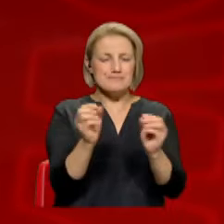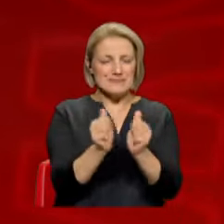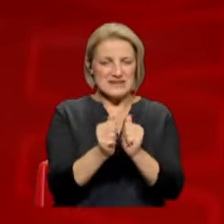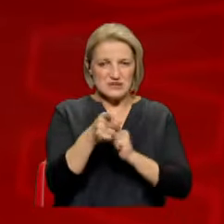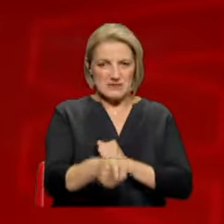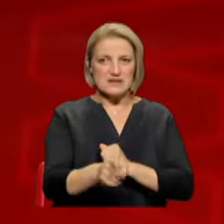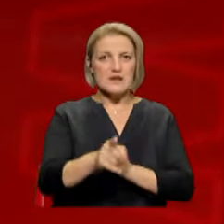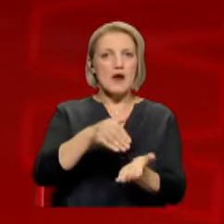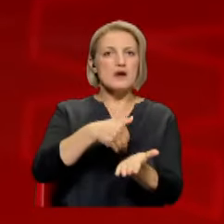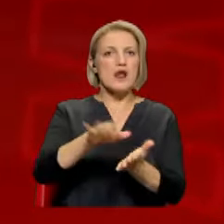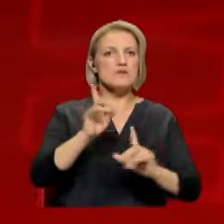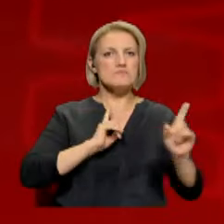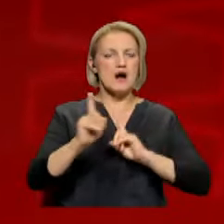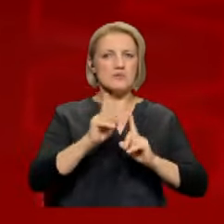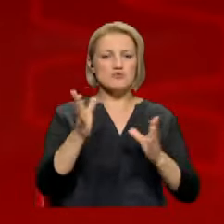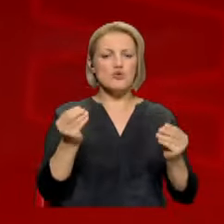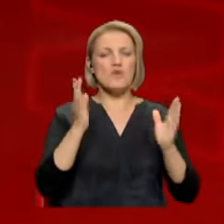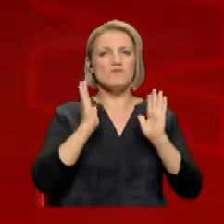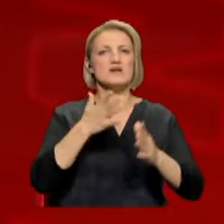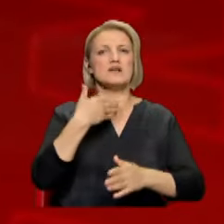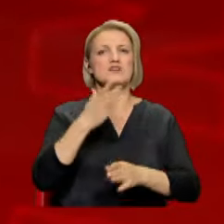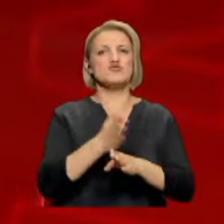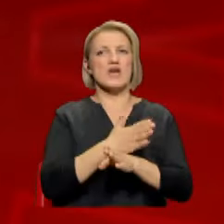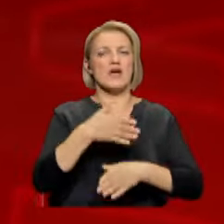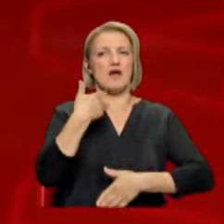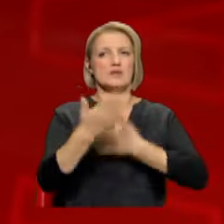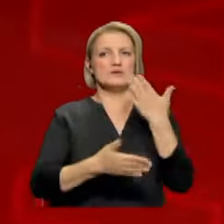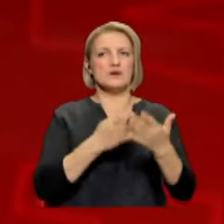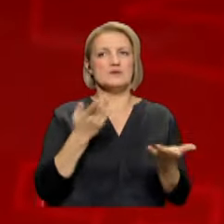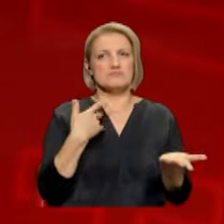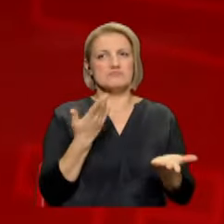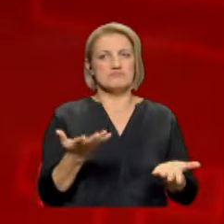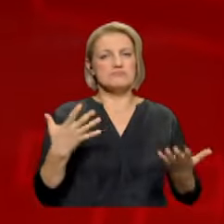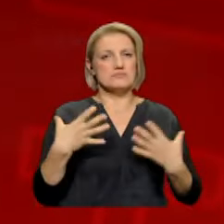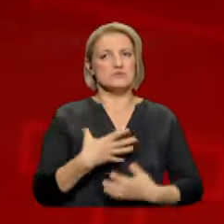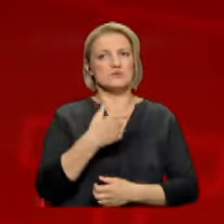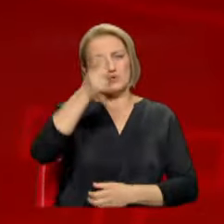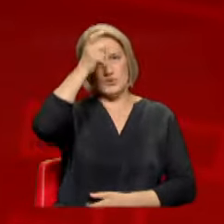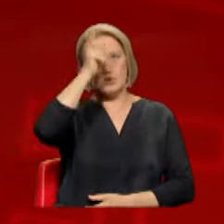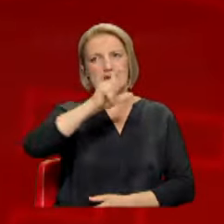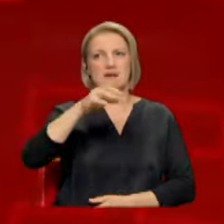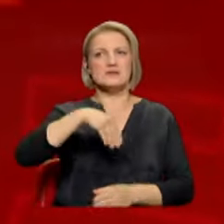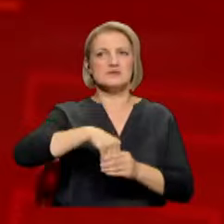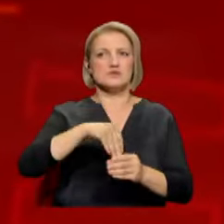reddedilmesi mahkeme tarafından çok şey anlatıyor. Tamamen karamsarlık çöktü tüm ülkenin omuzlarına diye.